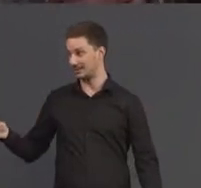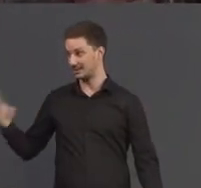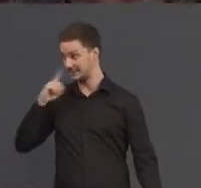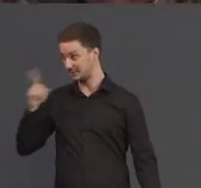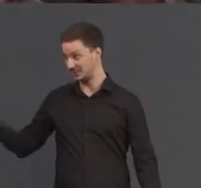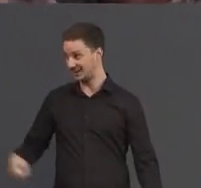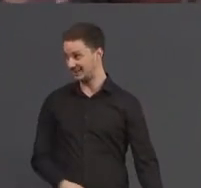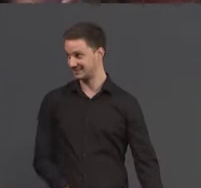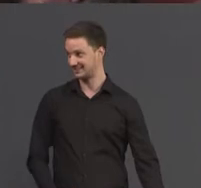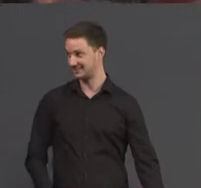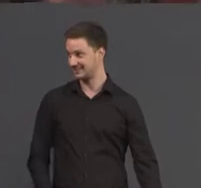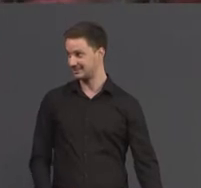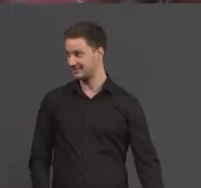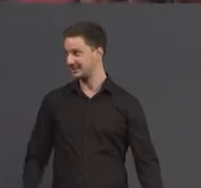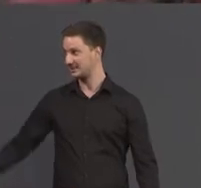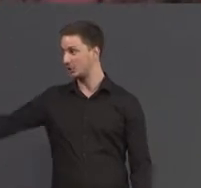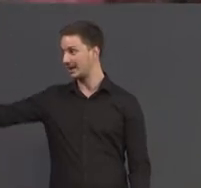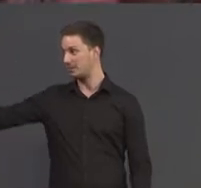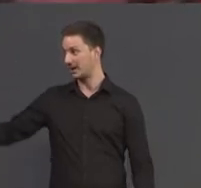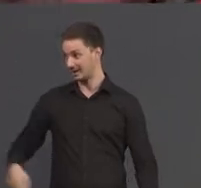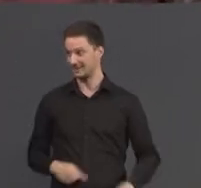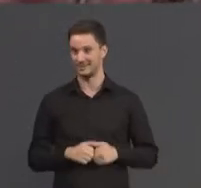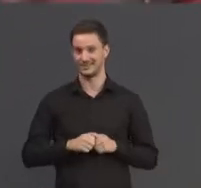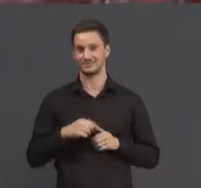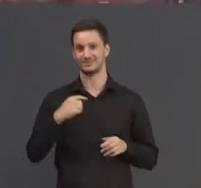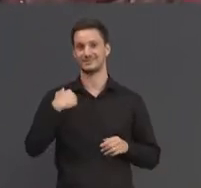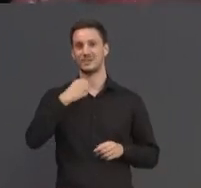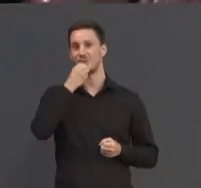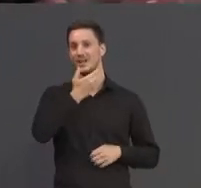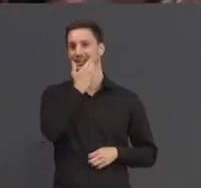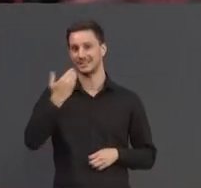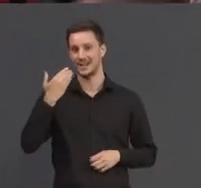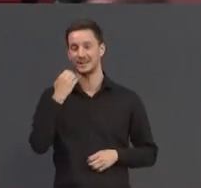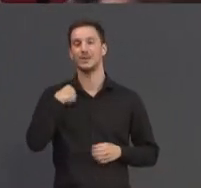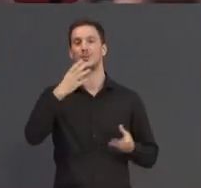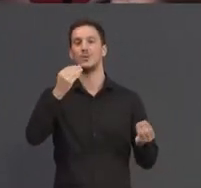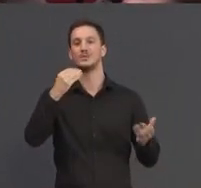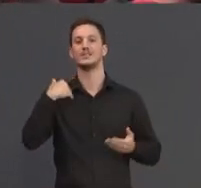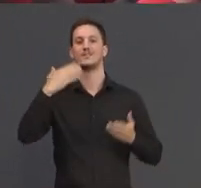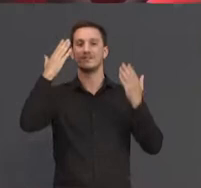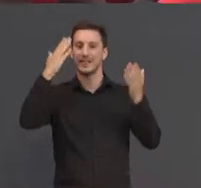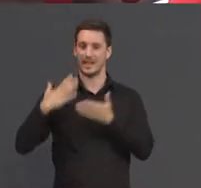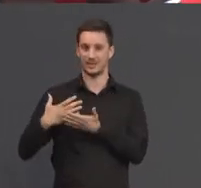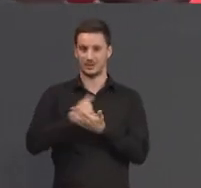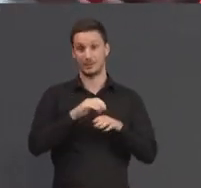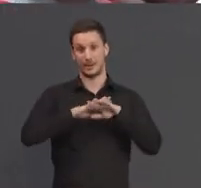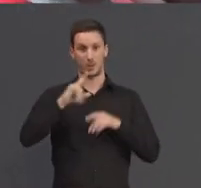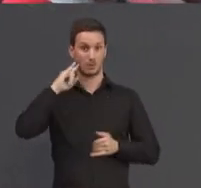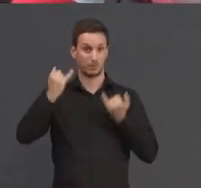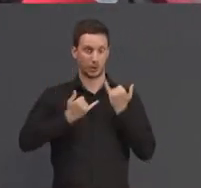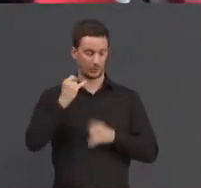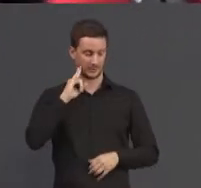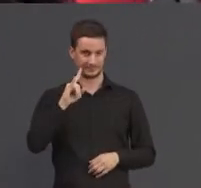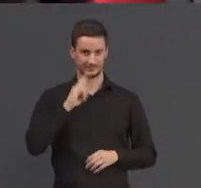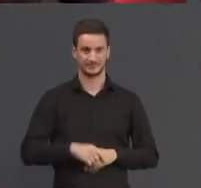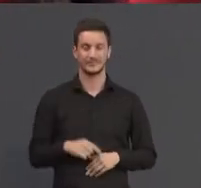professors i membres de la comunitat universitària. Bona tarda i moltes felicitats a tots. En primer